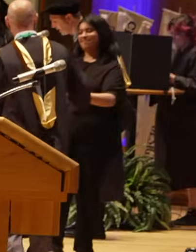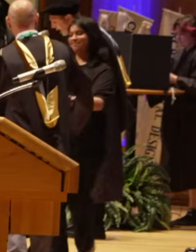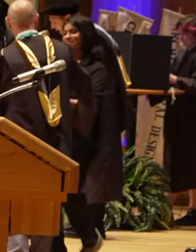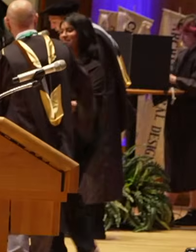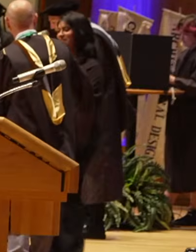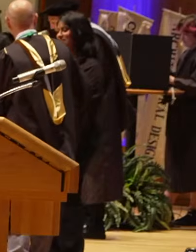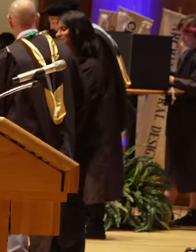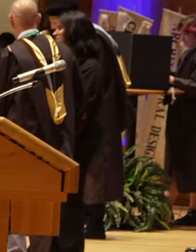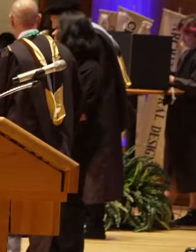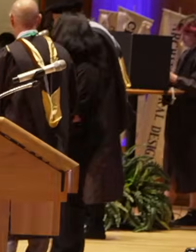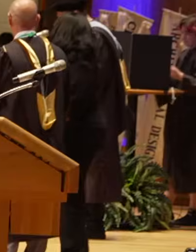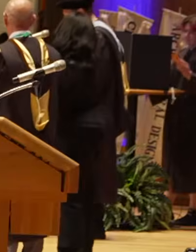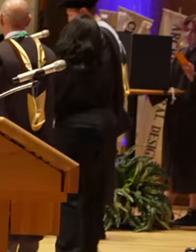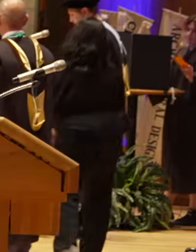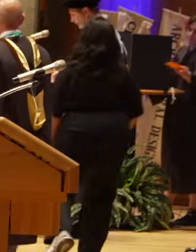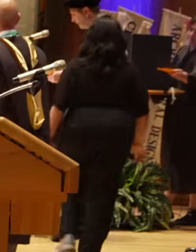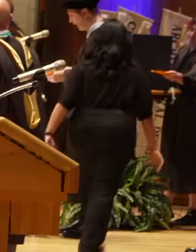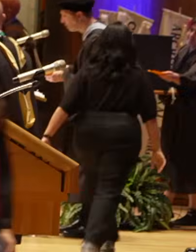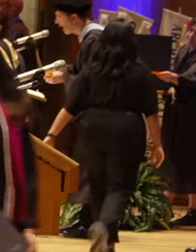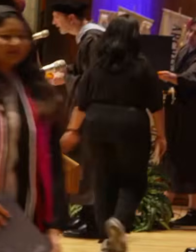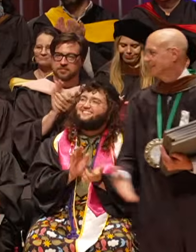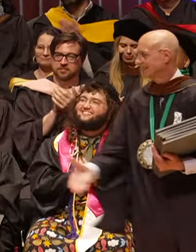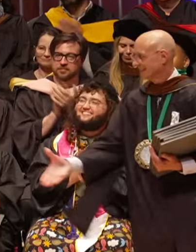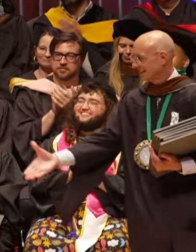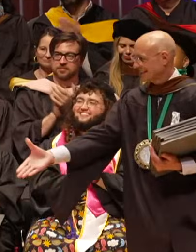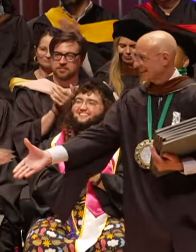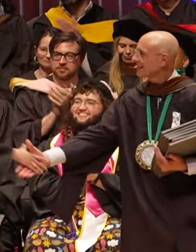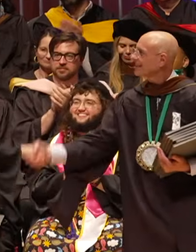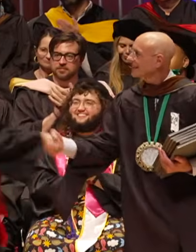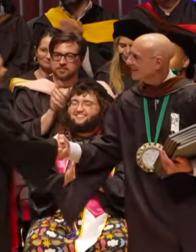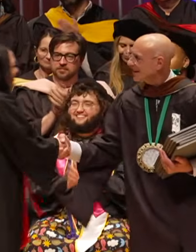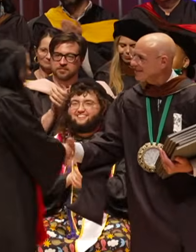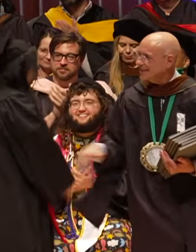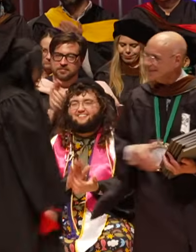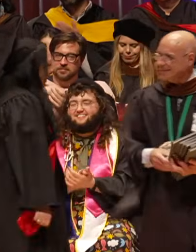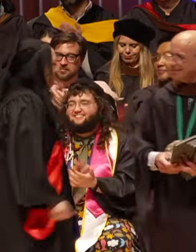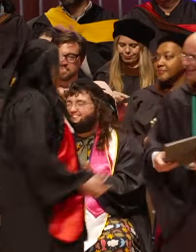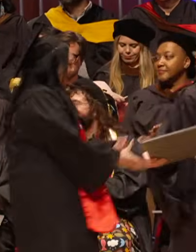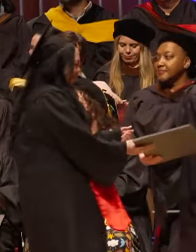Katrina Andaya Pena, magna cum laude.